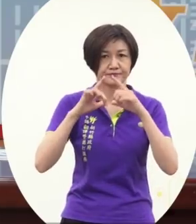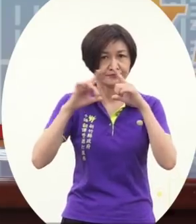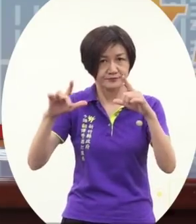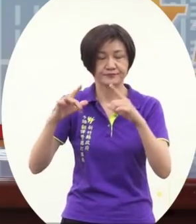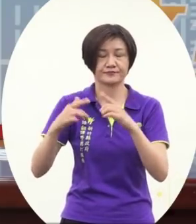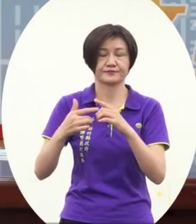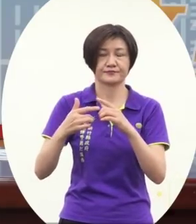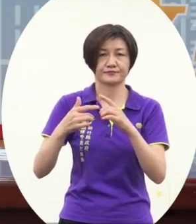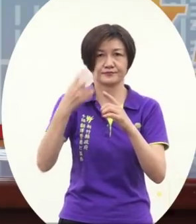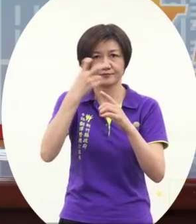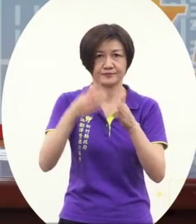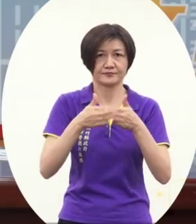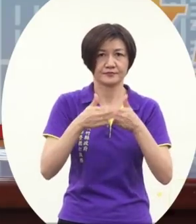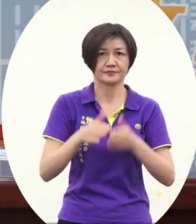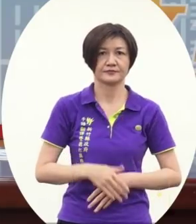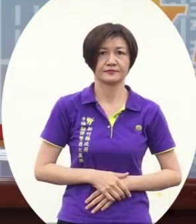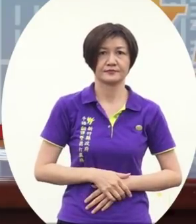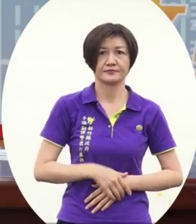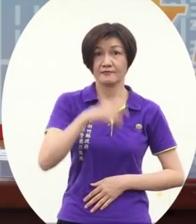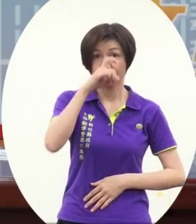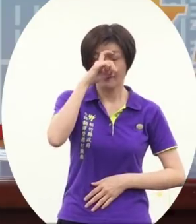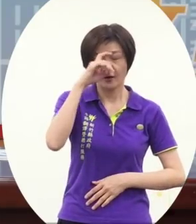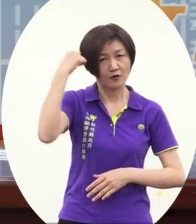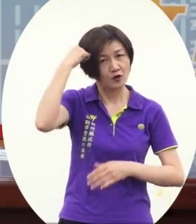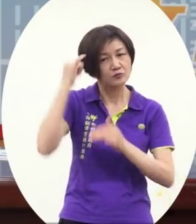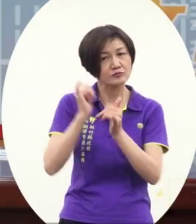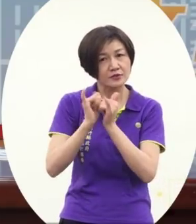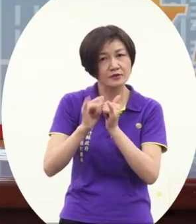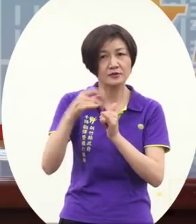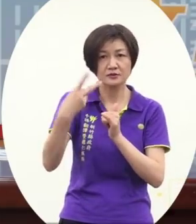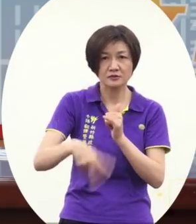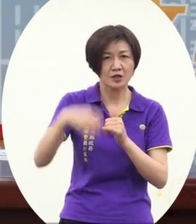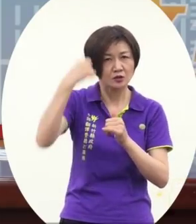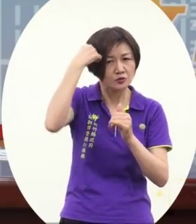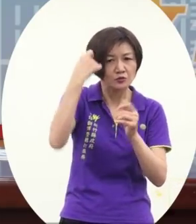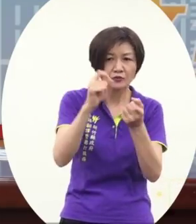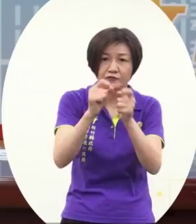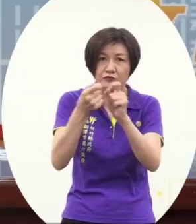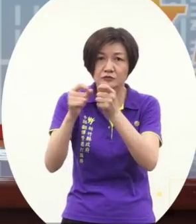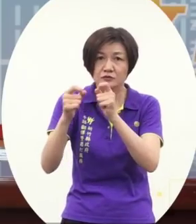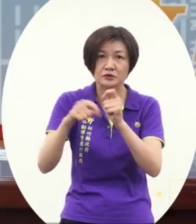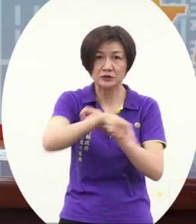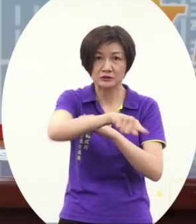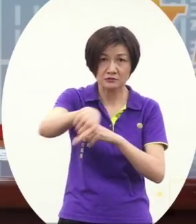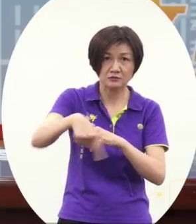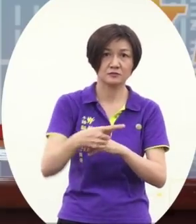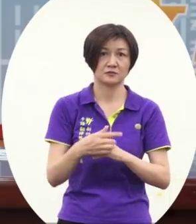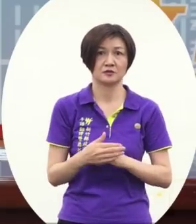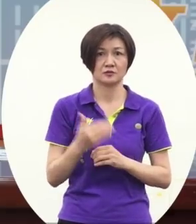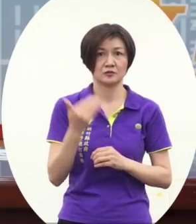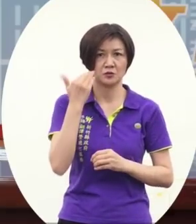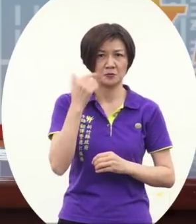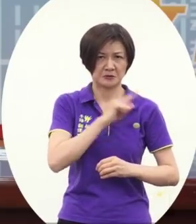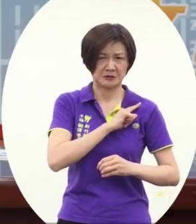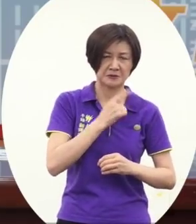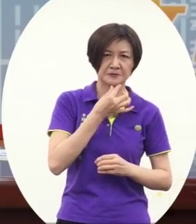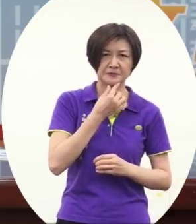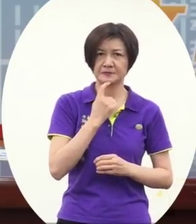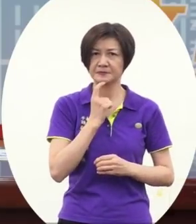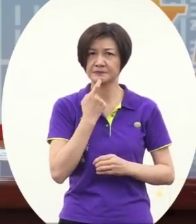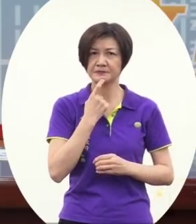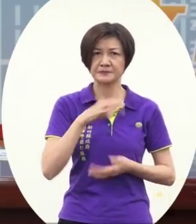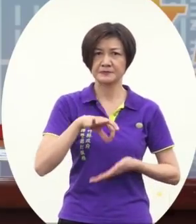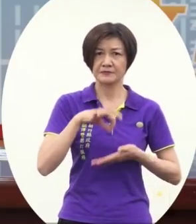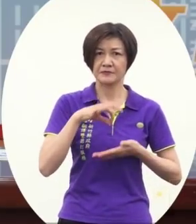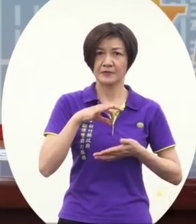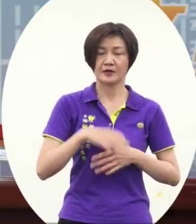也希望所有社区的住民及附近的居民，如果你有疑虑的话，也